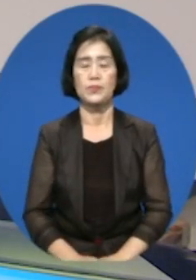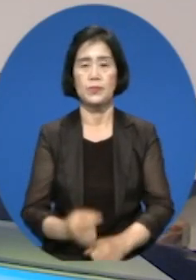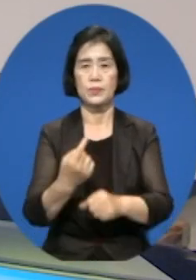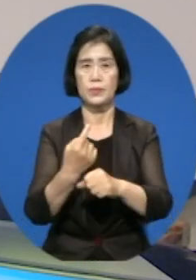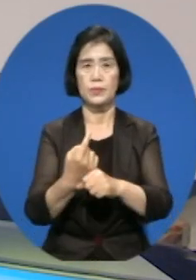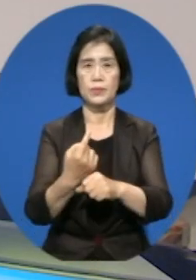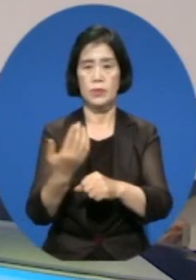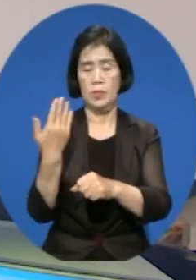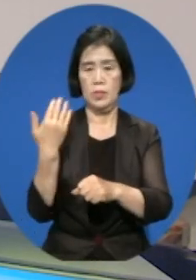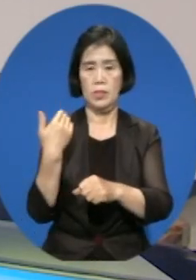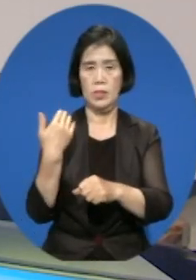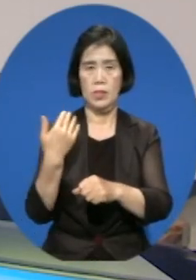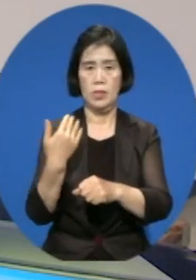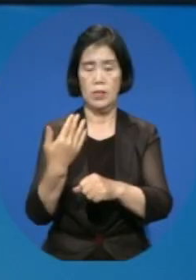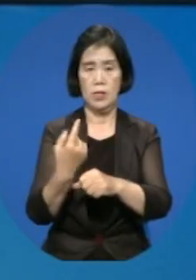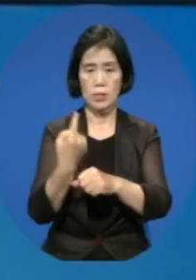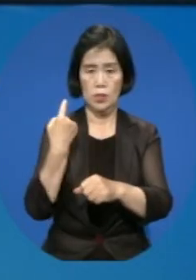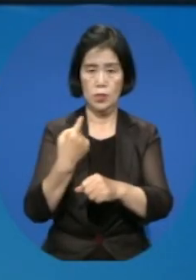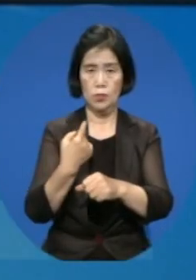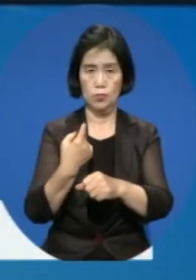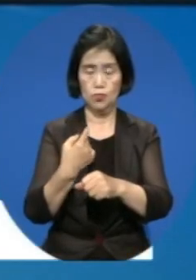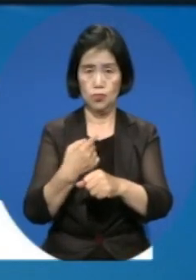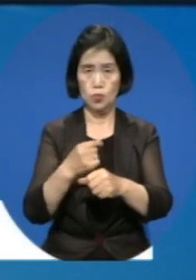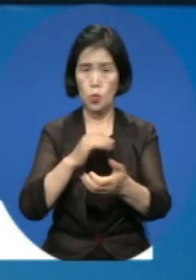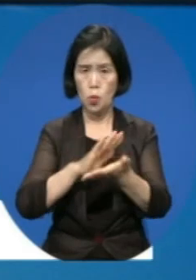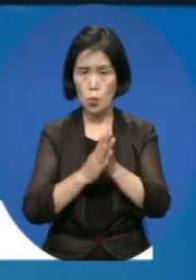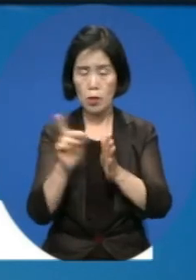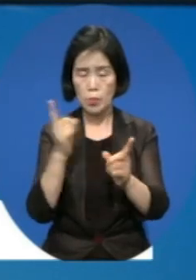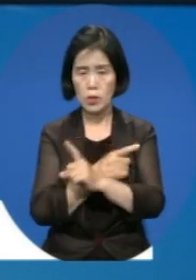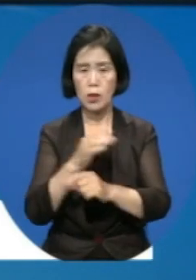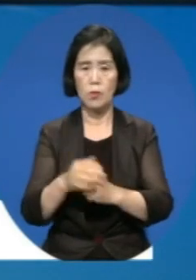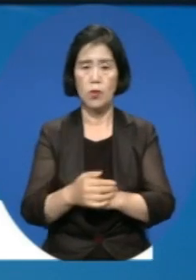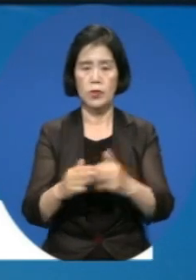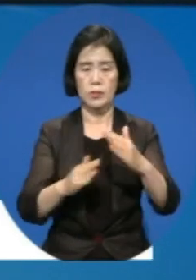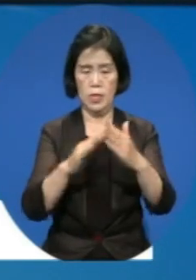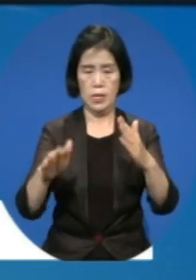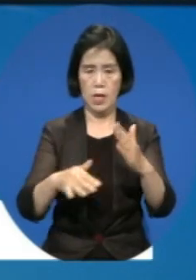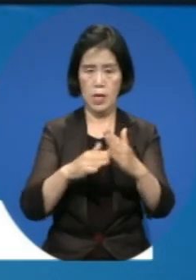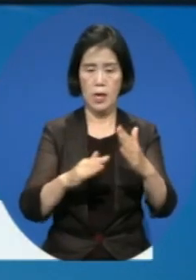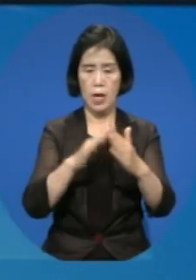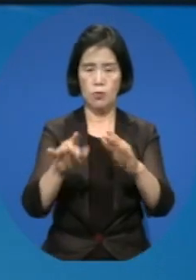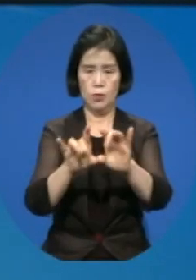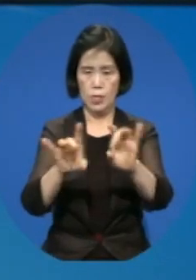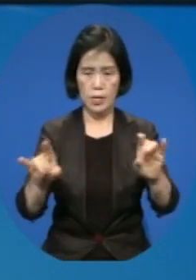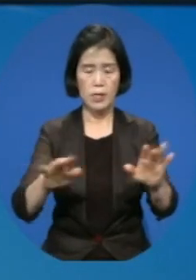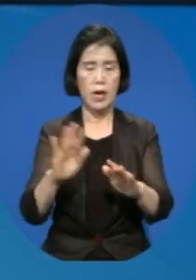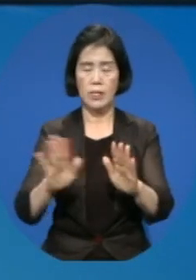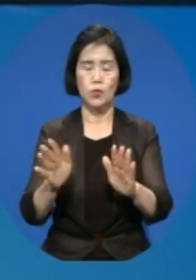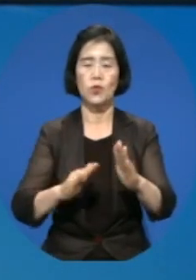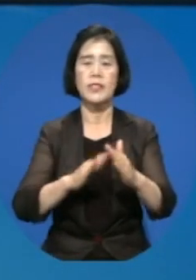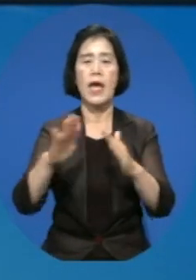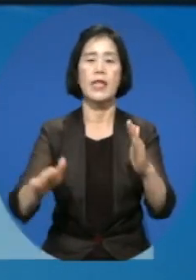지난해 4월에 지급했던 재난지원금과 크게 달라진 점은요. 그때는 사실은 세대원한테 줬죠. 가구원 개개인별로 나눠준 게